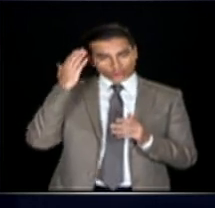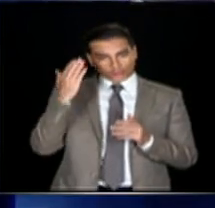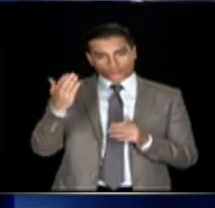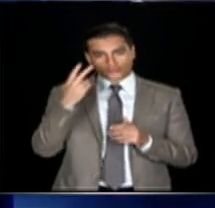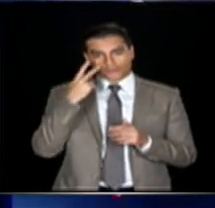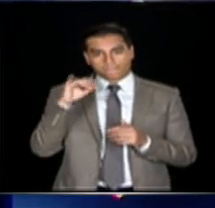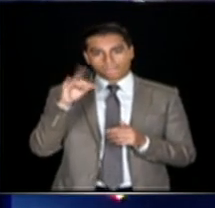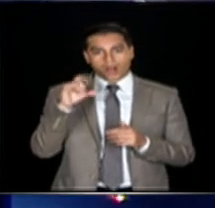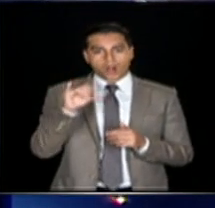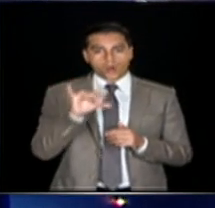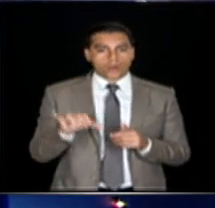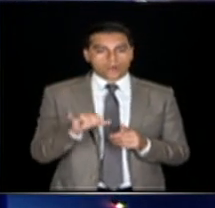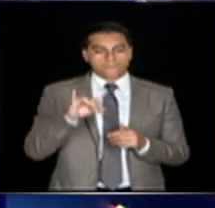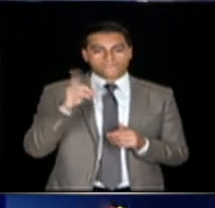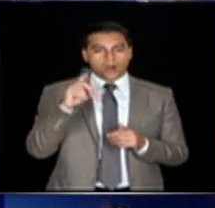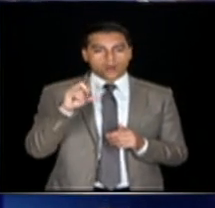مروة.